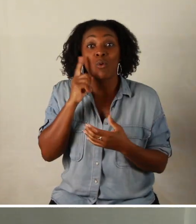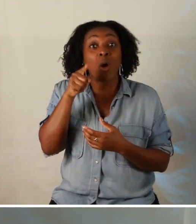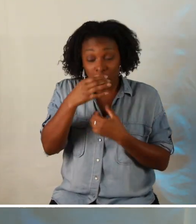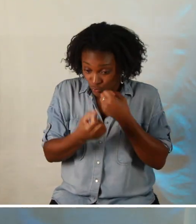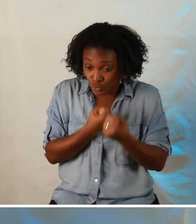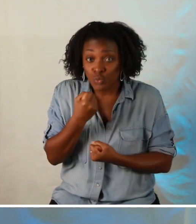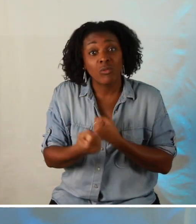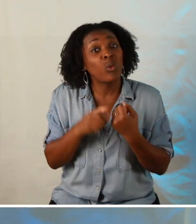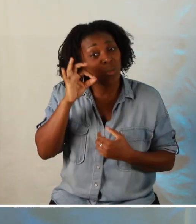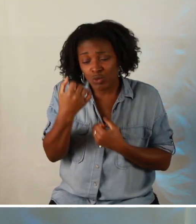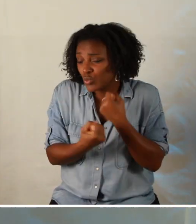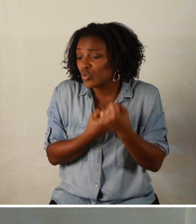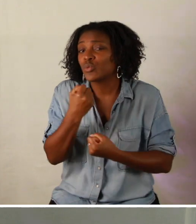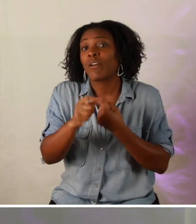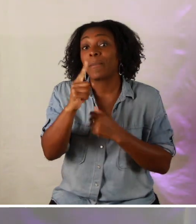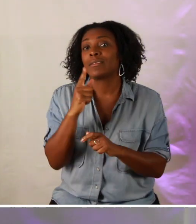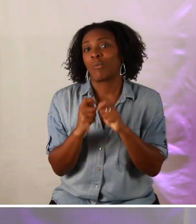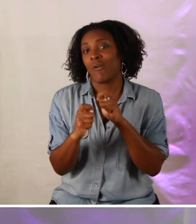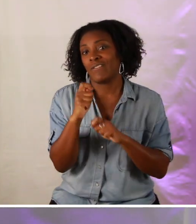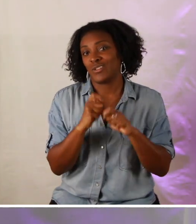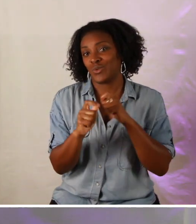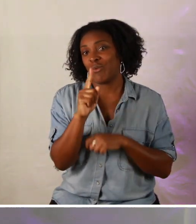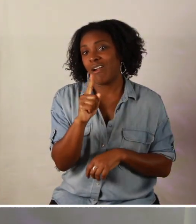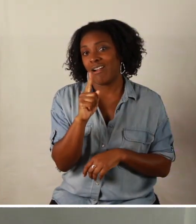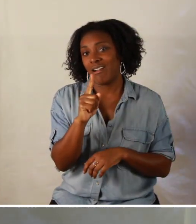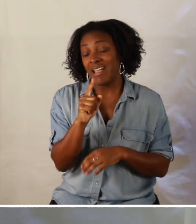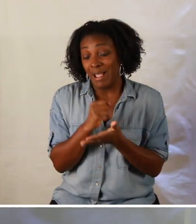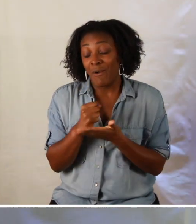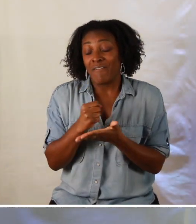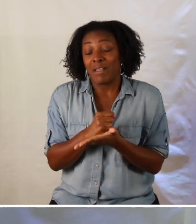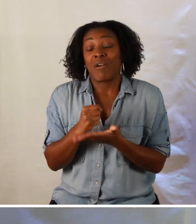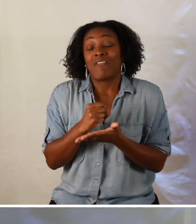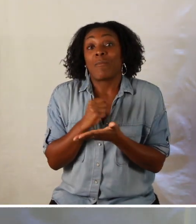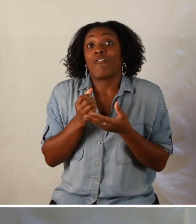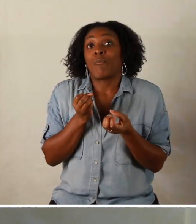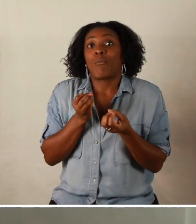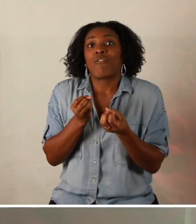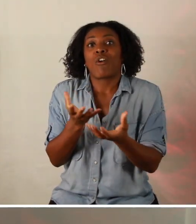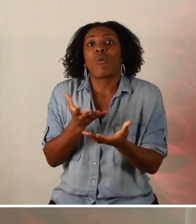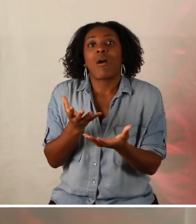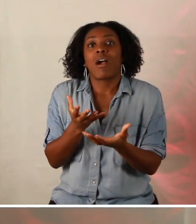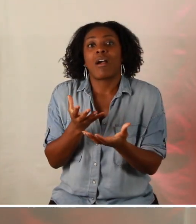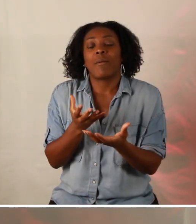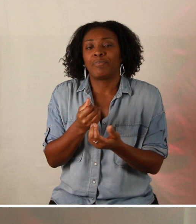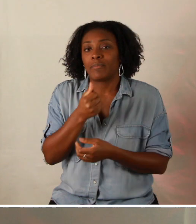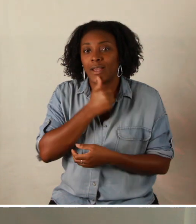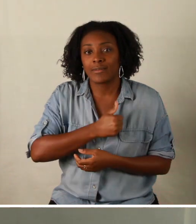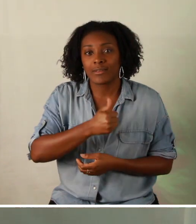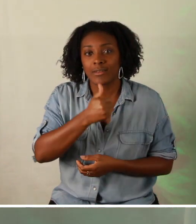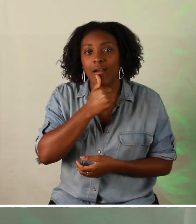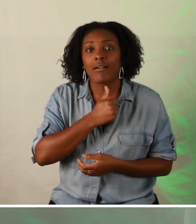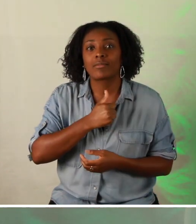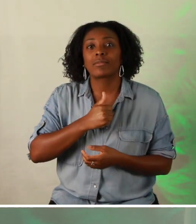souffrez pour un temps. Mais l'épreuve de votre foi va produire quelque chose. Ça sera la patience,